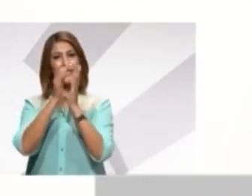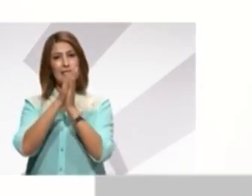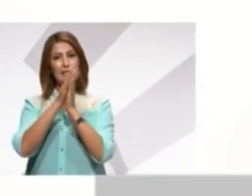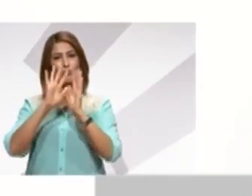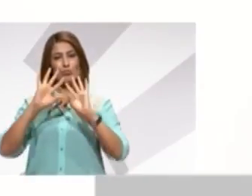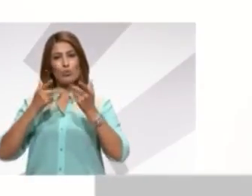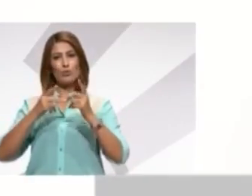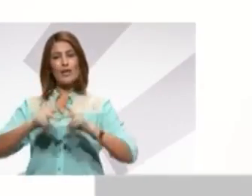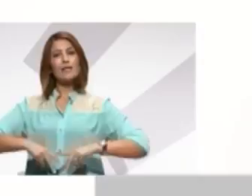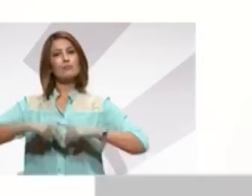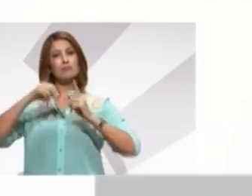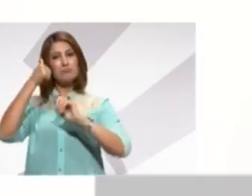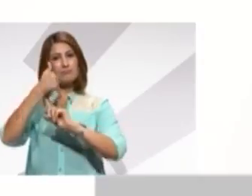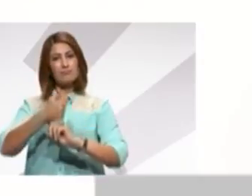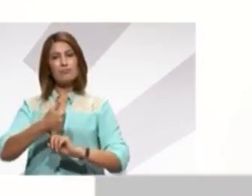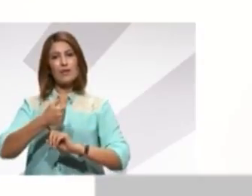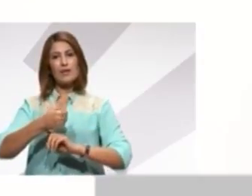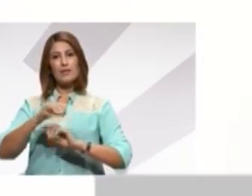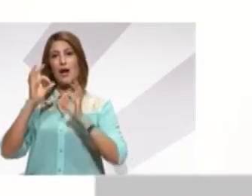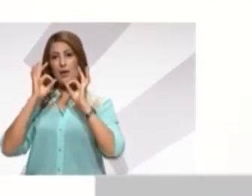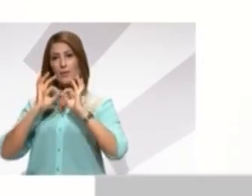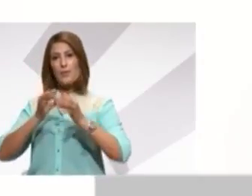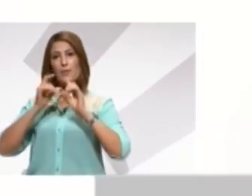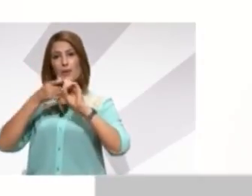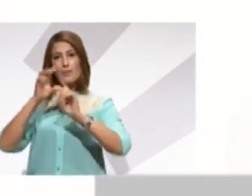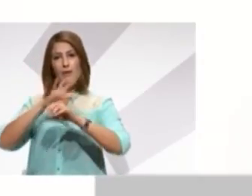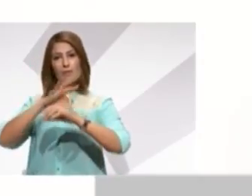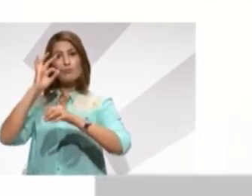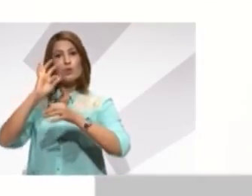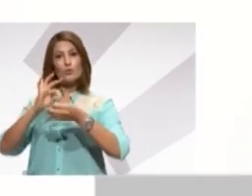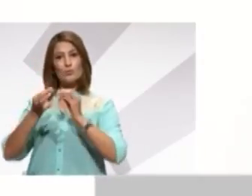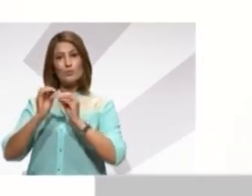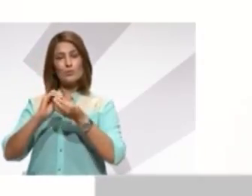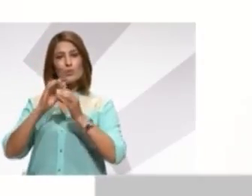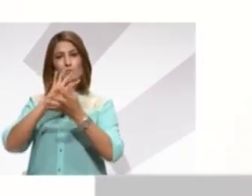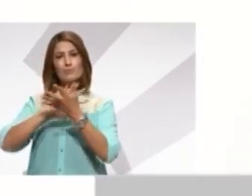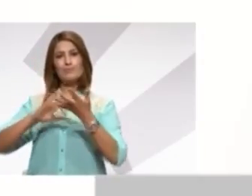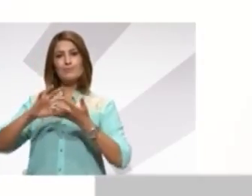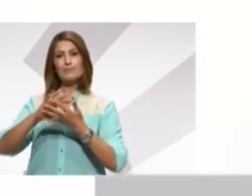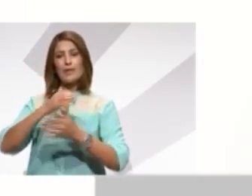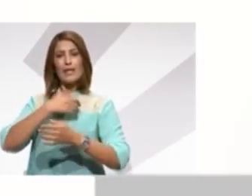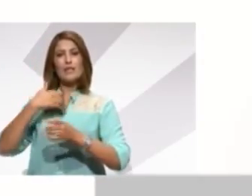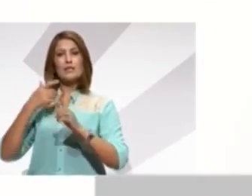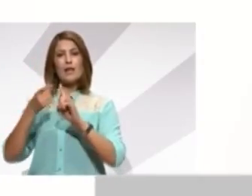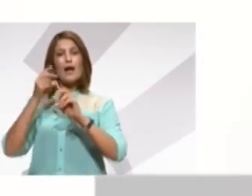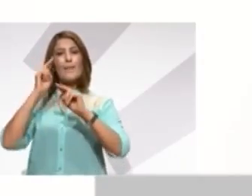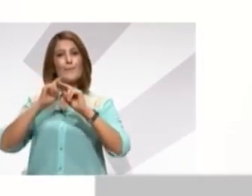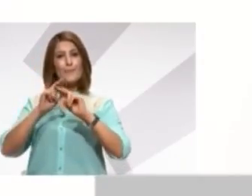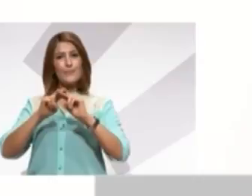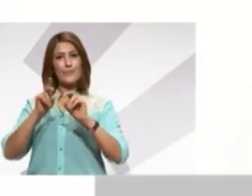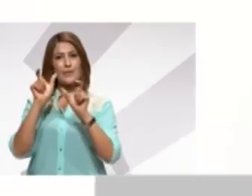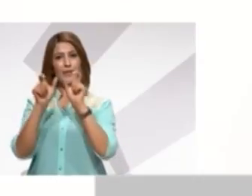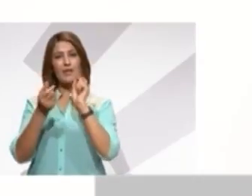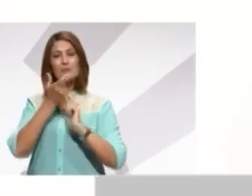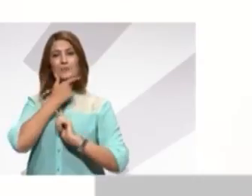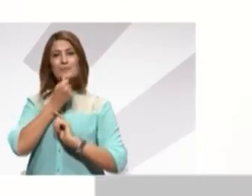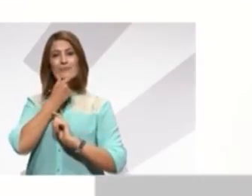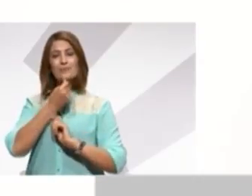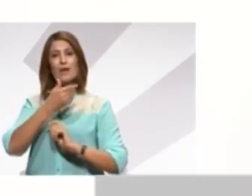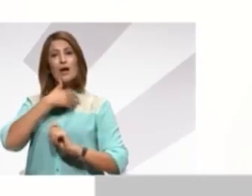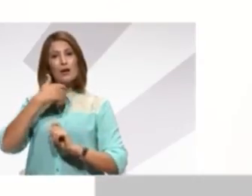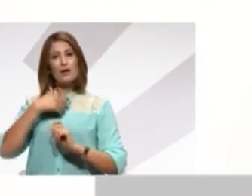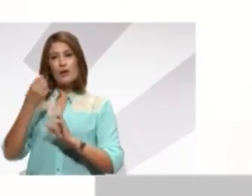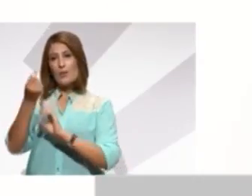ونلقي الظروف الملائمه والاختصاصات الكل بشان داوي في ظروف طيبه انا وصغار كان صالح منظمه